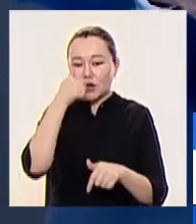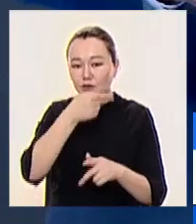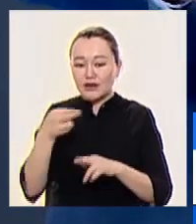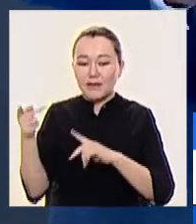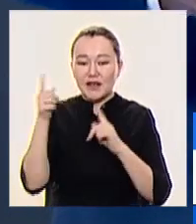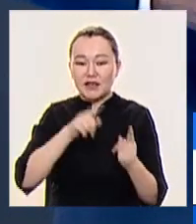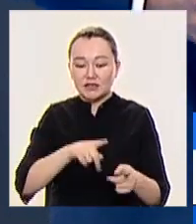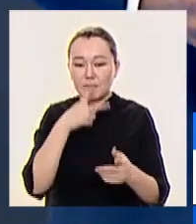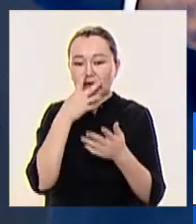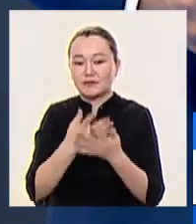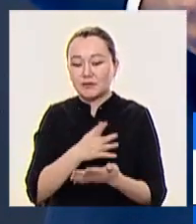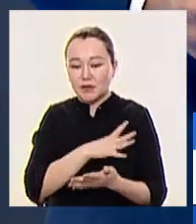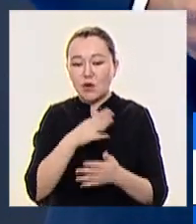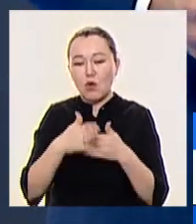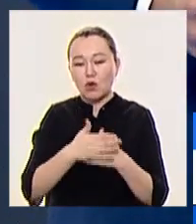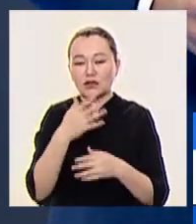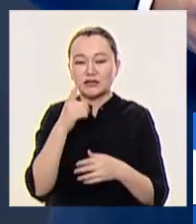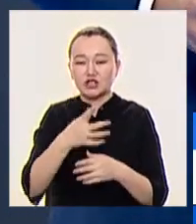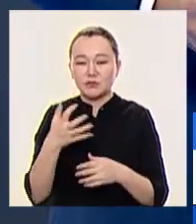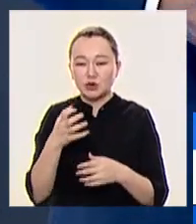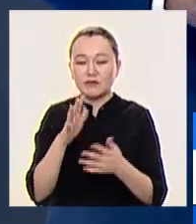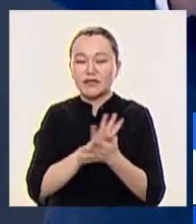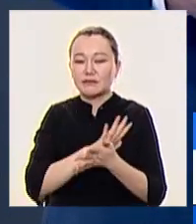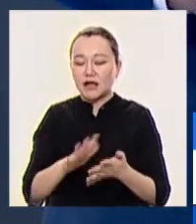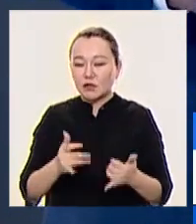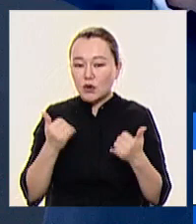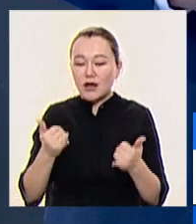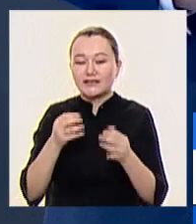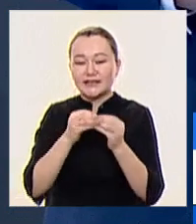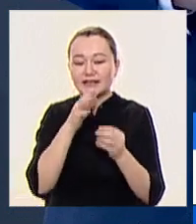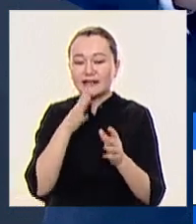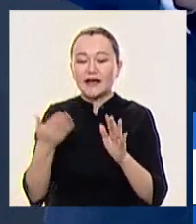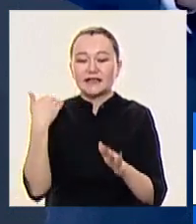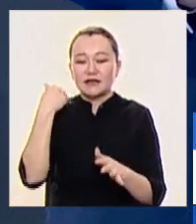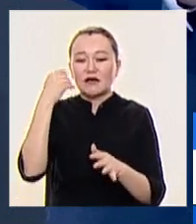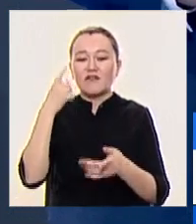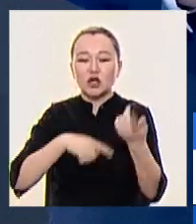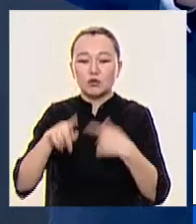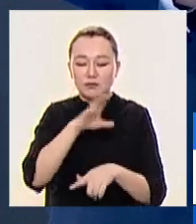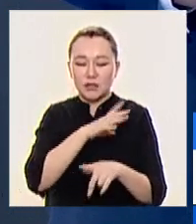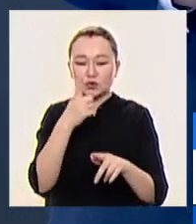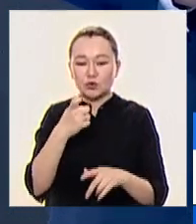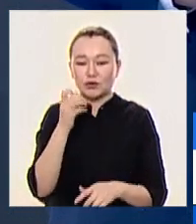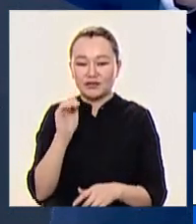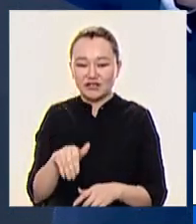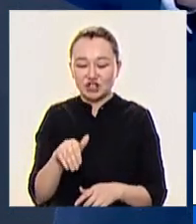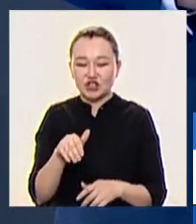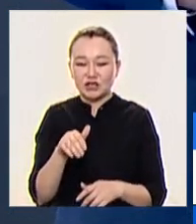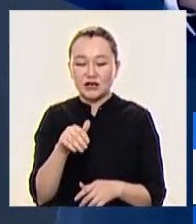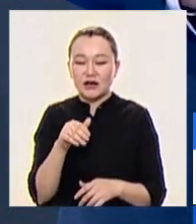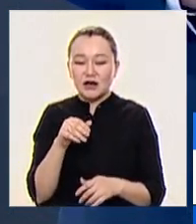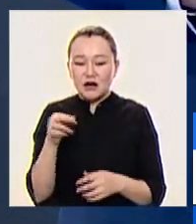переезда предусмотрели около 1500 квот, тогда как 10 лет назад в Казахстан вернулись 100 тысяч